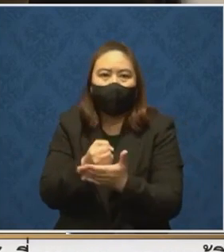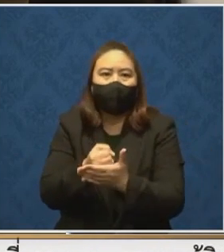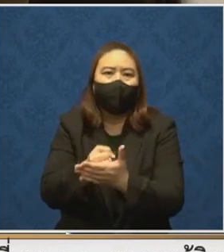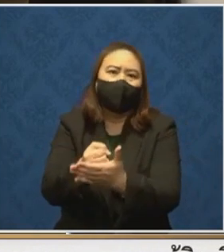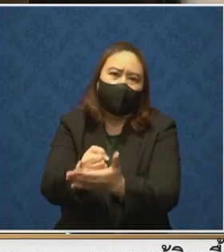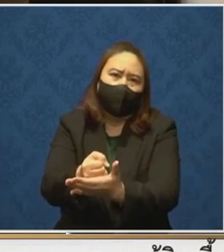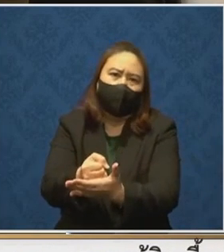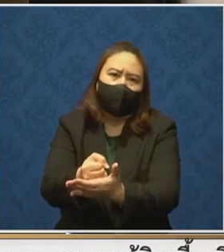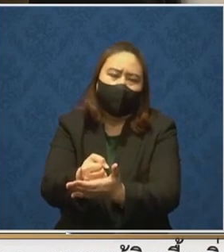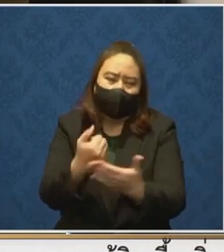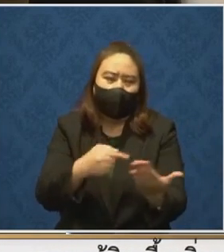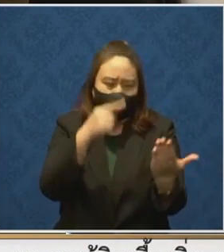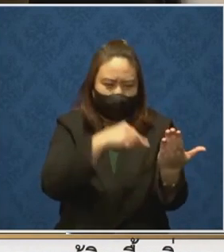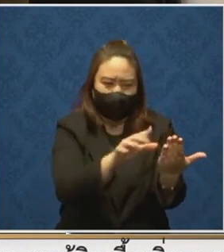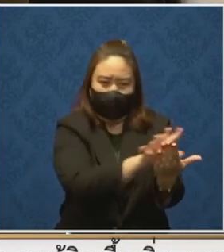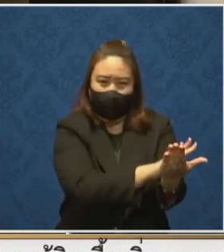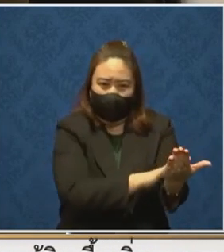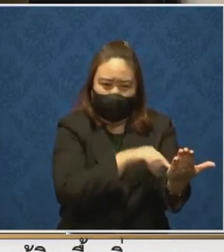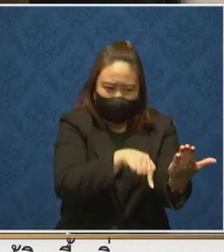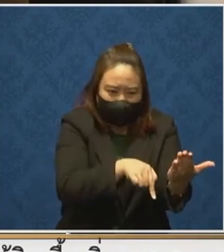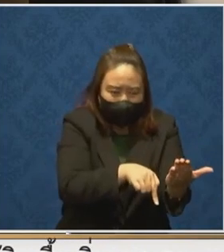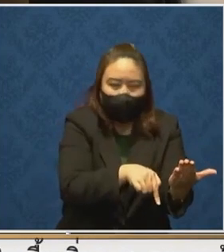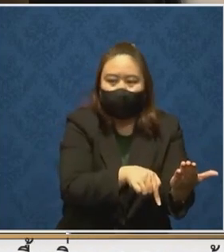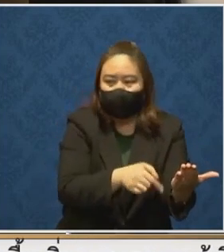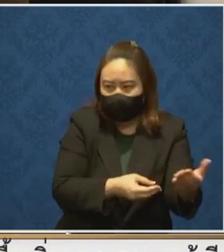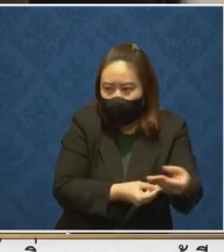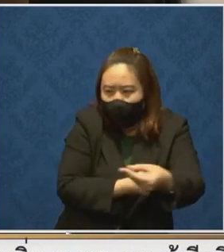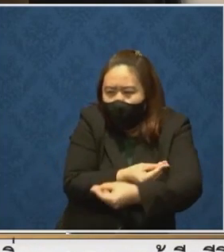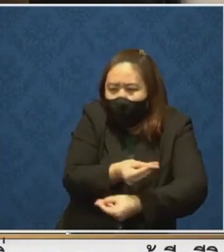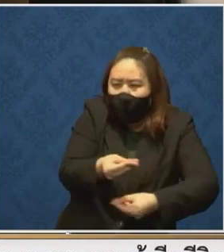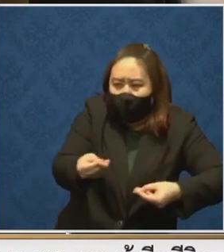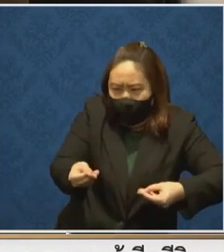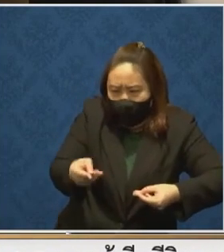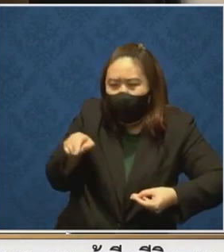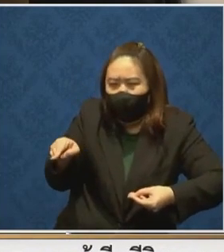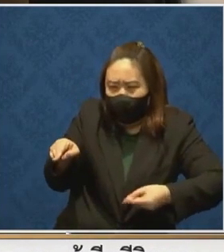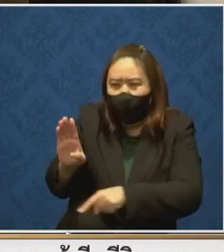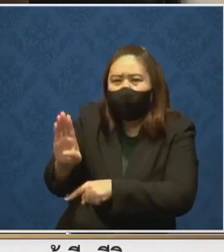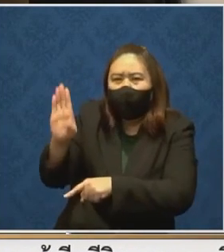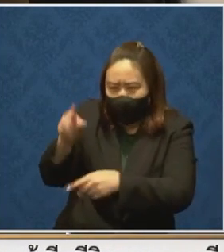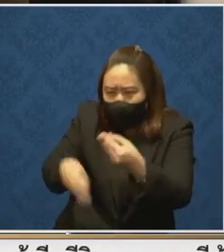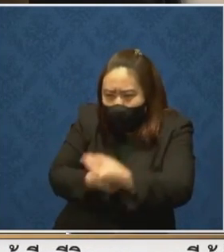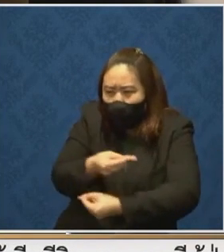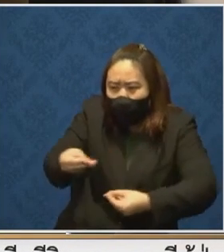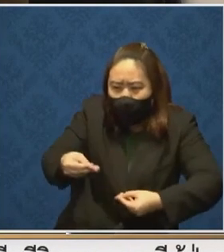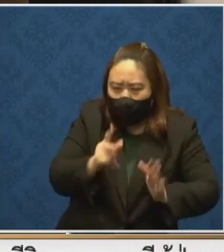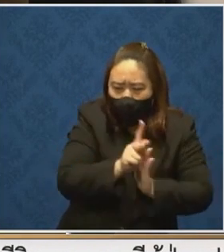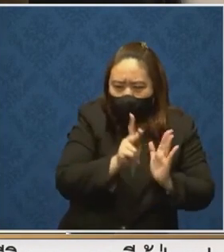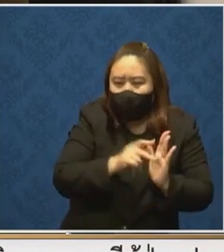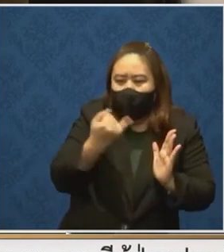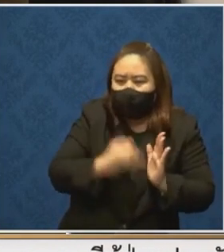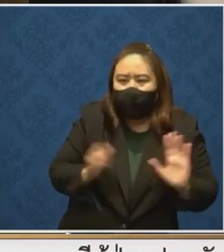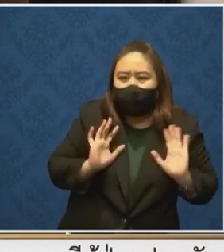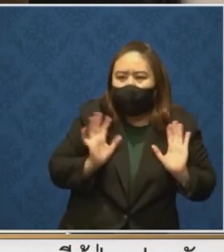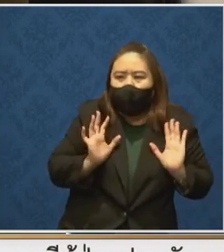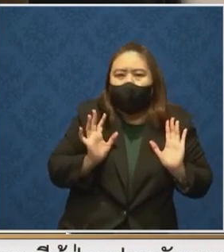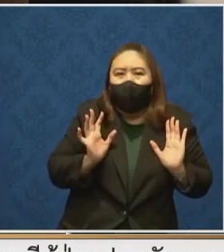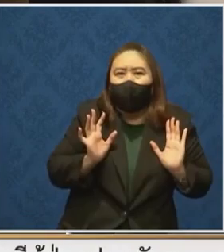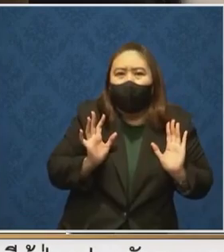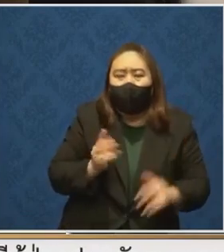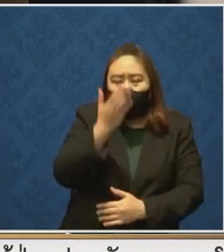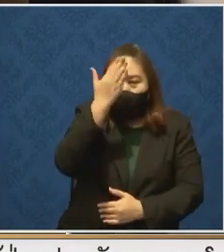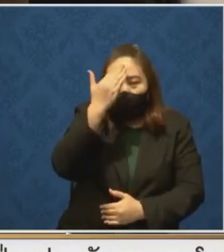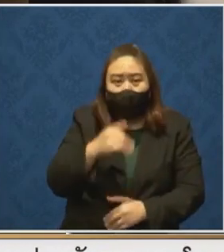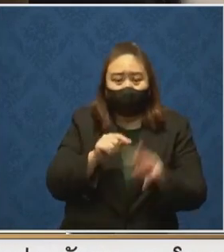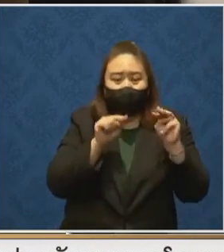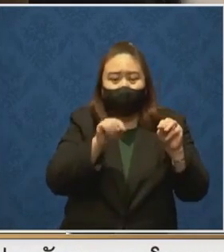และยงนำผืนแผ่นดินไปแรกกับกลมริษัท Kingsgateเพื่อใหประยุตหลุพนจากความรับผิดทางกฎหมายจากการออกคำสงมา